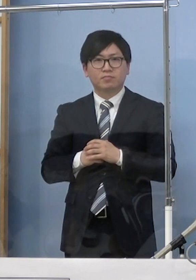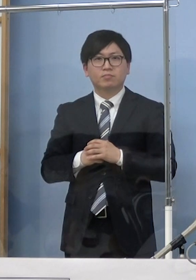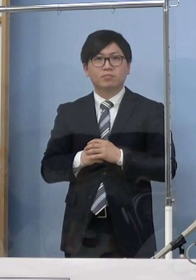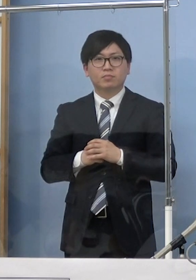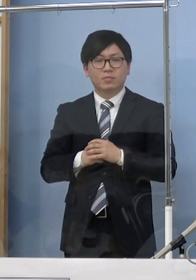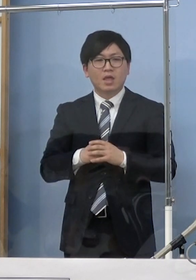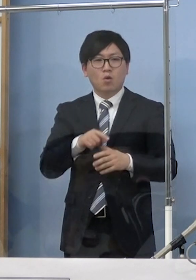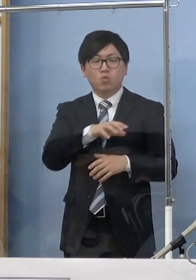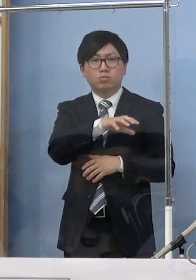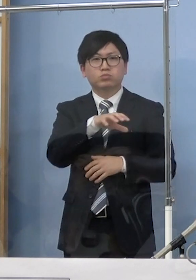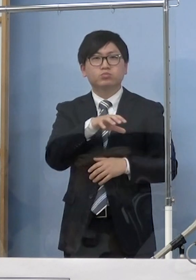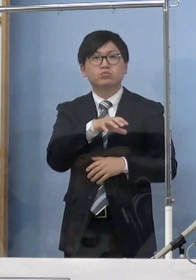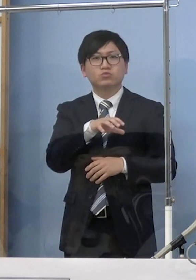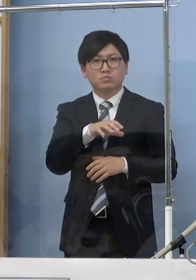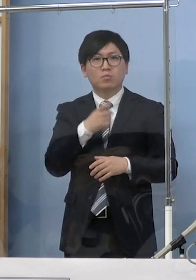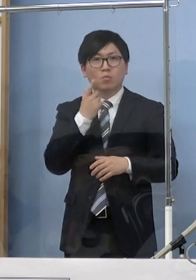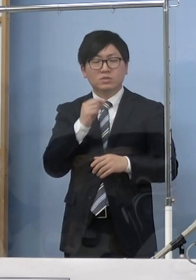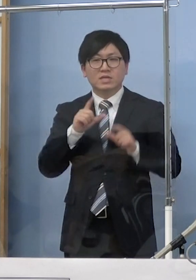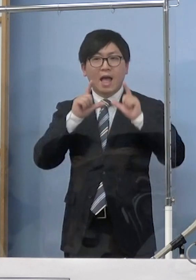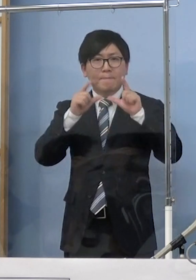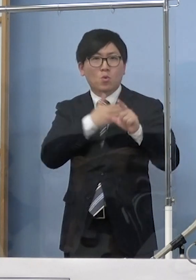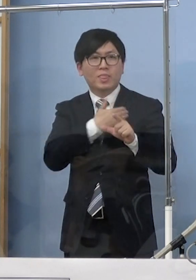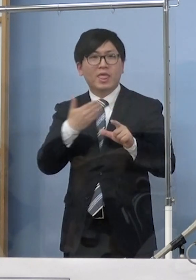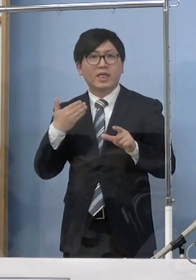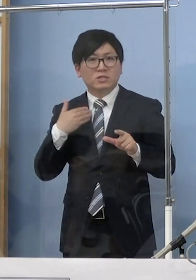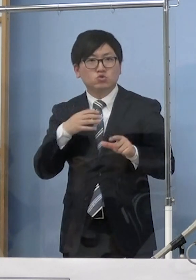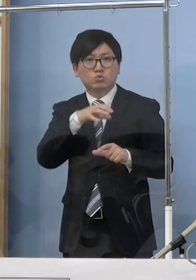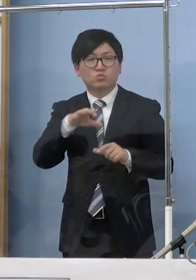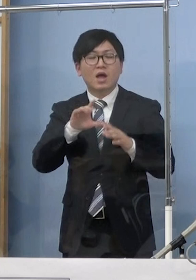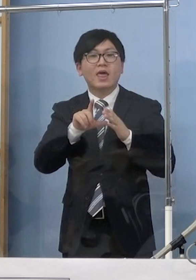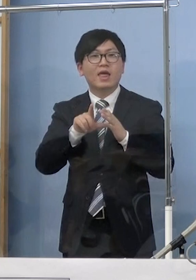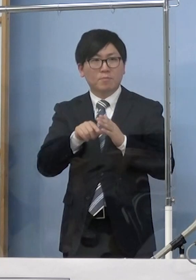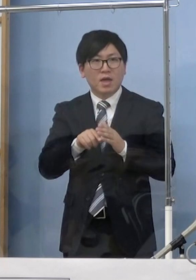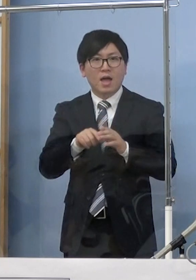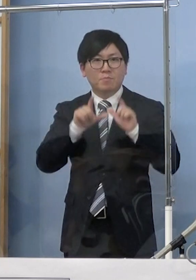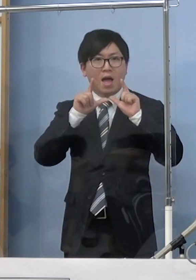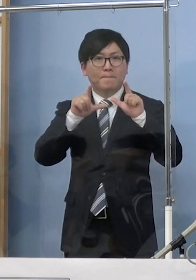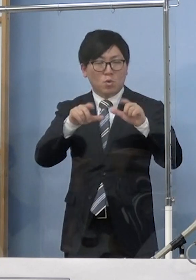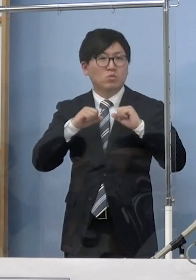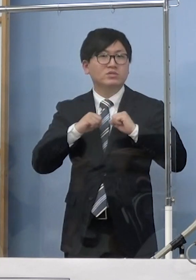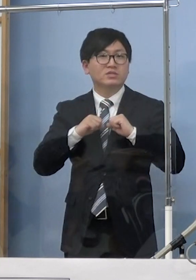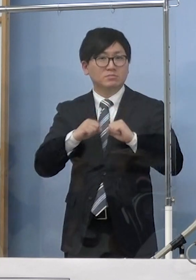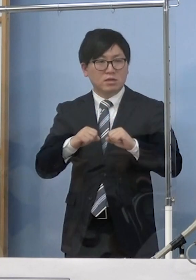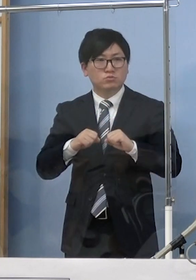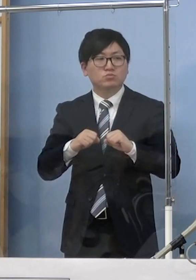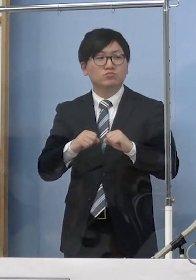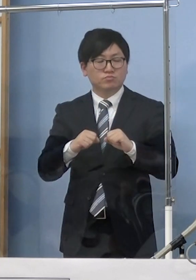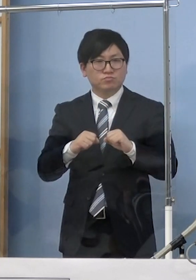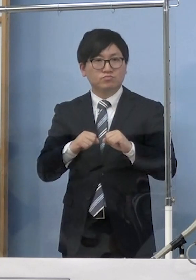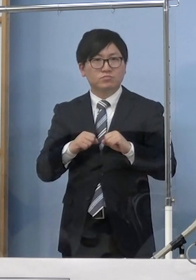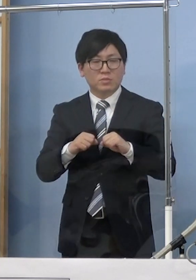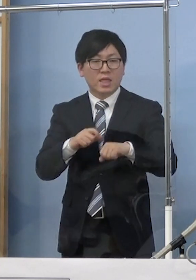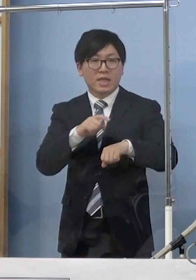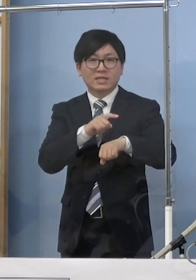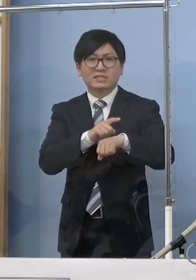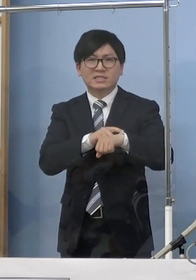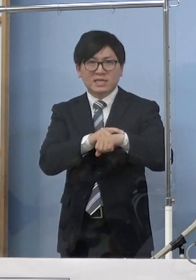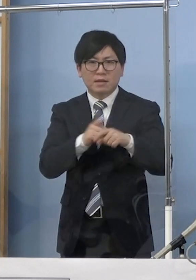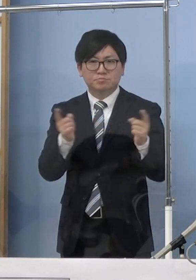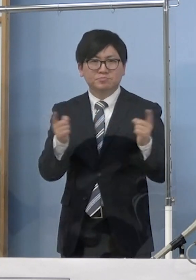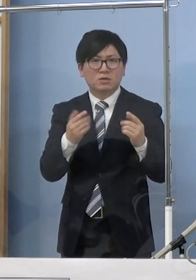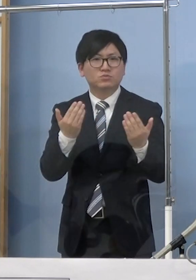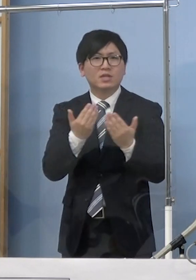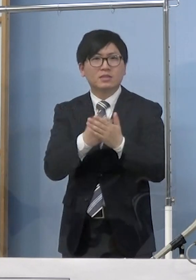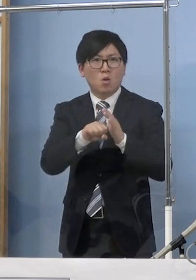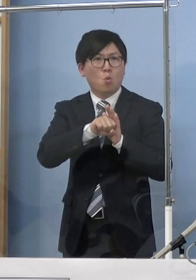るだけのものがあれば発表をさせていただくと、そして時短をかけることの意義、そしてその効果、効果測定の指